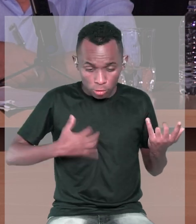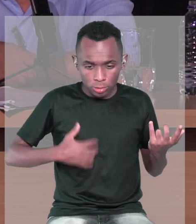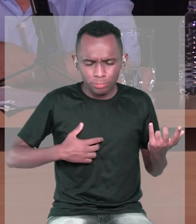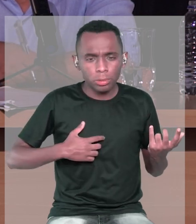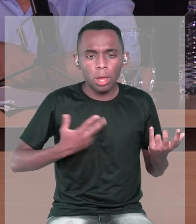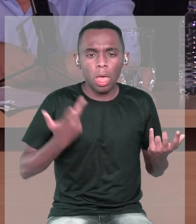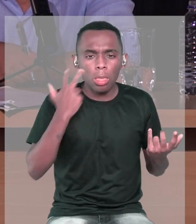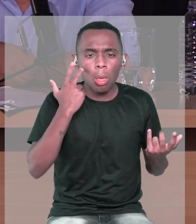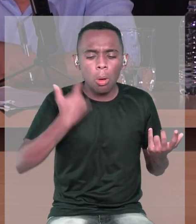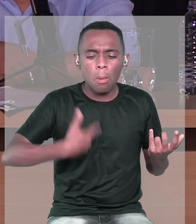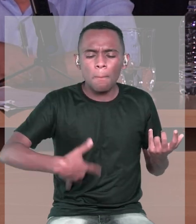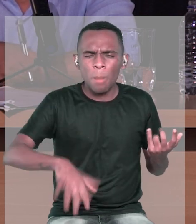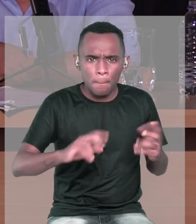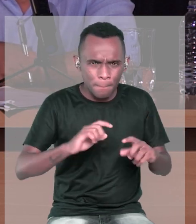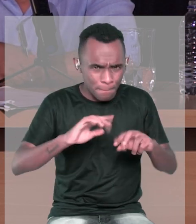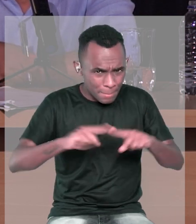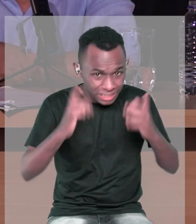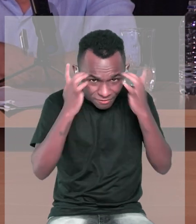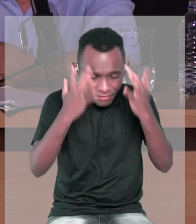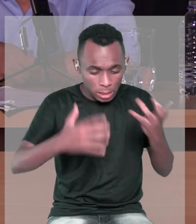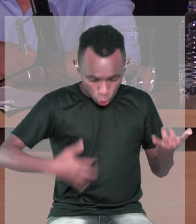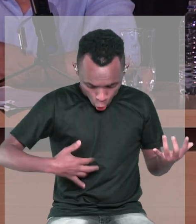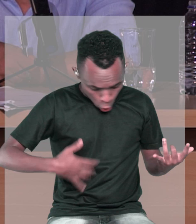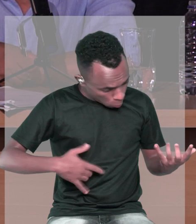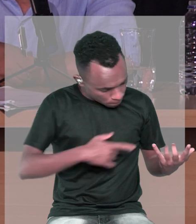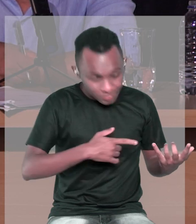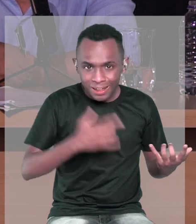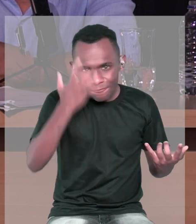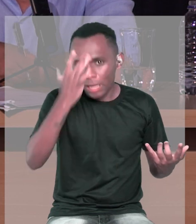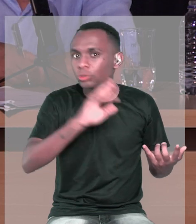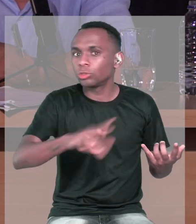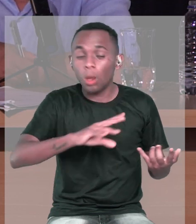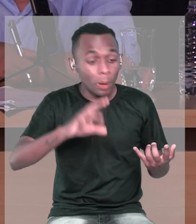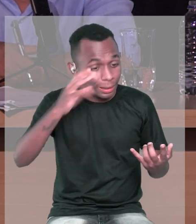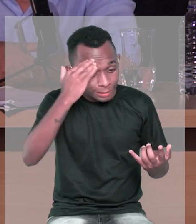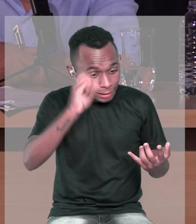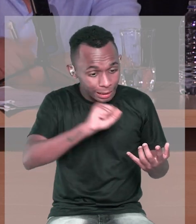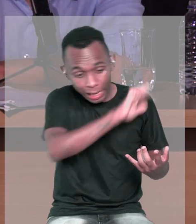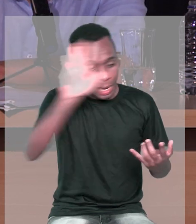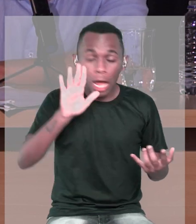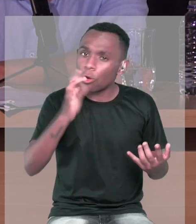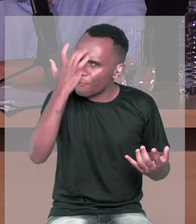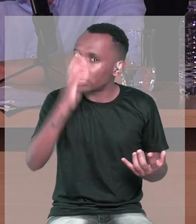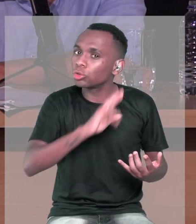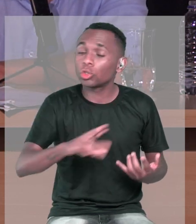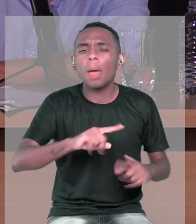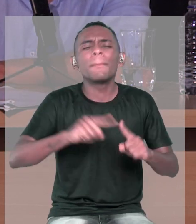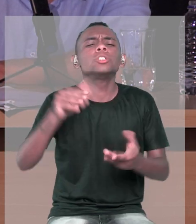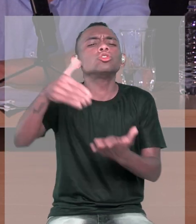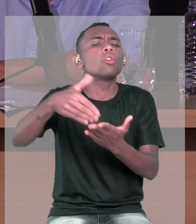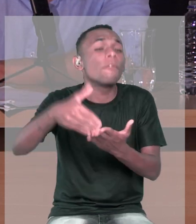ficando natural, mas não é nada muito fácil esse movimento dos dedos e a compreensão do movimento, de como se deve movimentar. Mas no